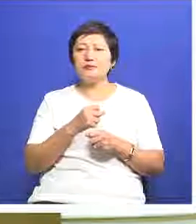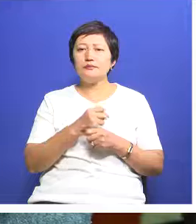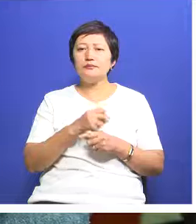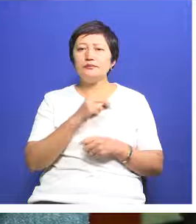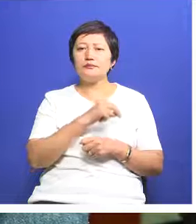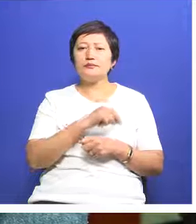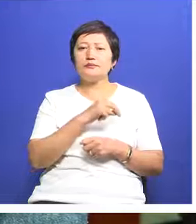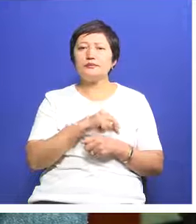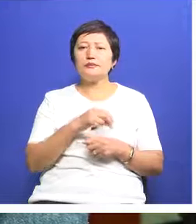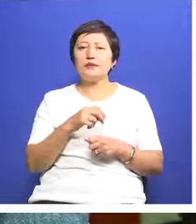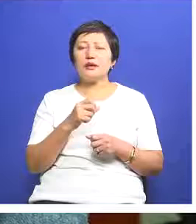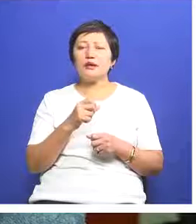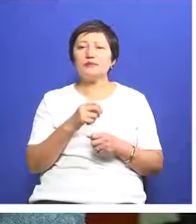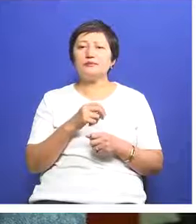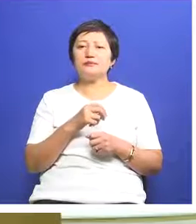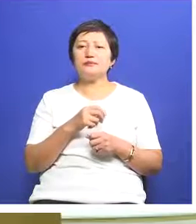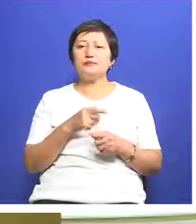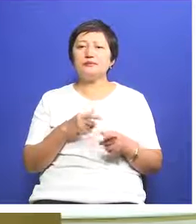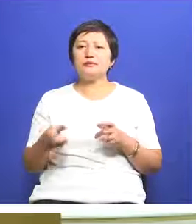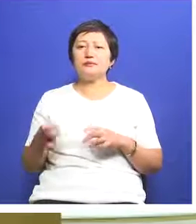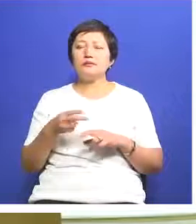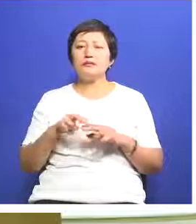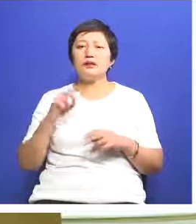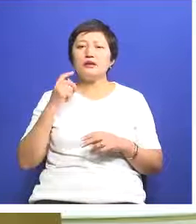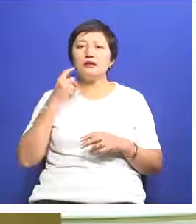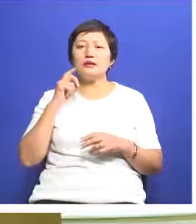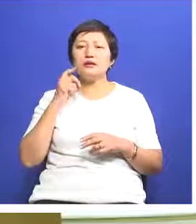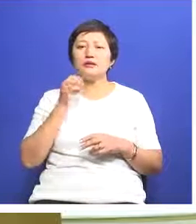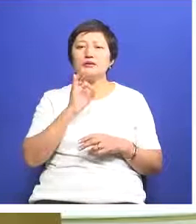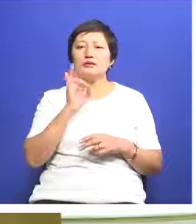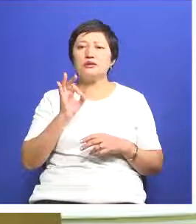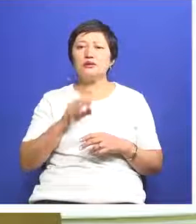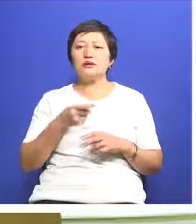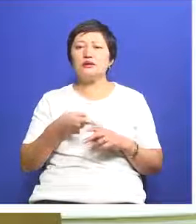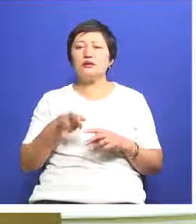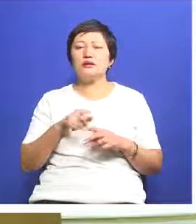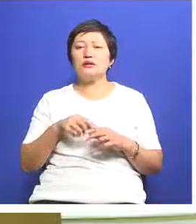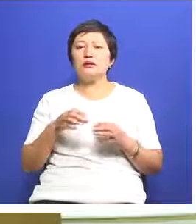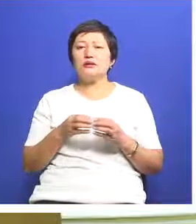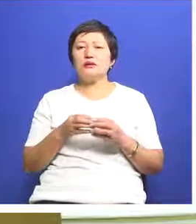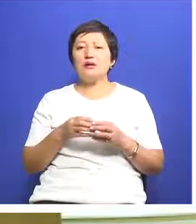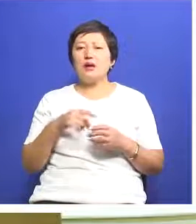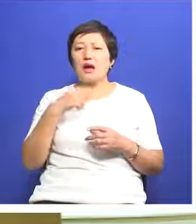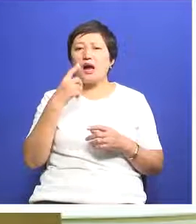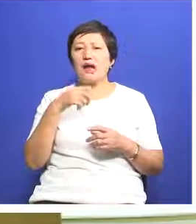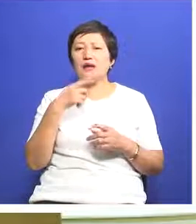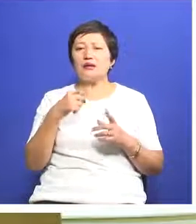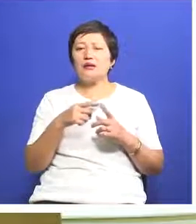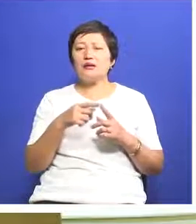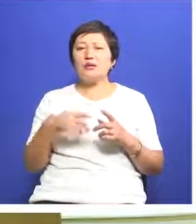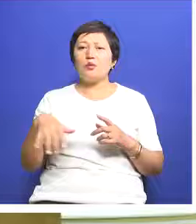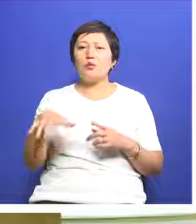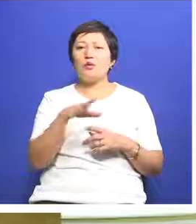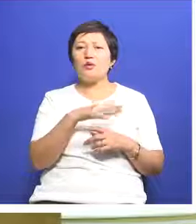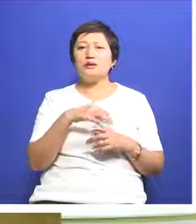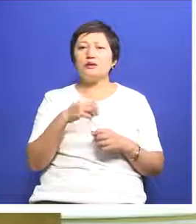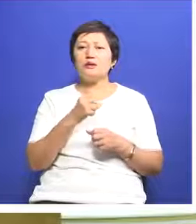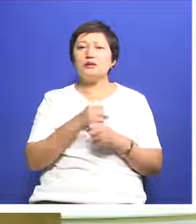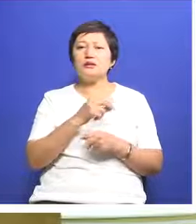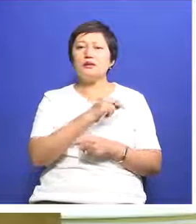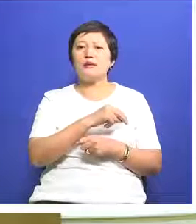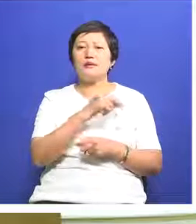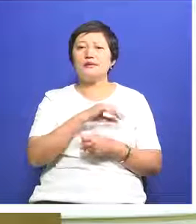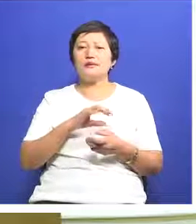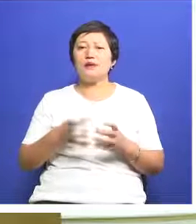ішінде қандай жұмыстар атқарылды? Қиындау сұрақ негізі. Бірақ сонда айтайын енді мен осы салада жүргеннен кейін осы